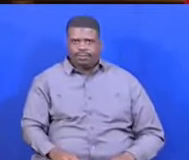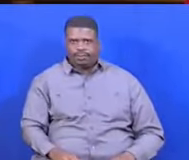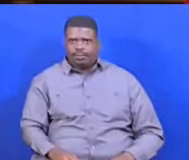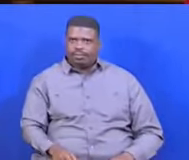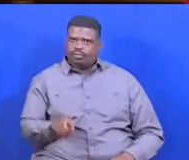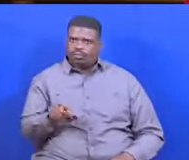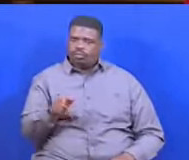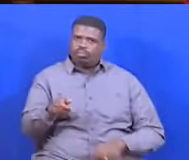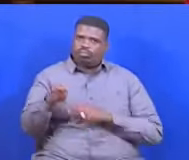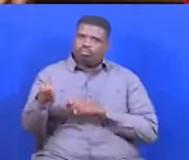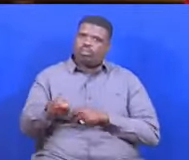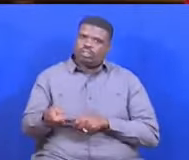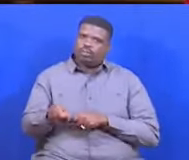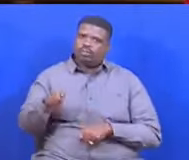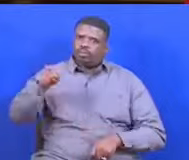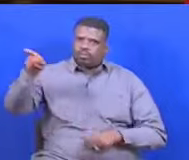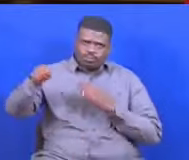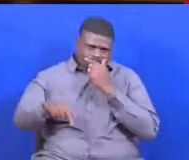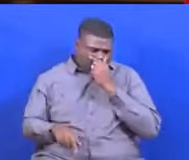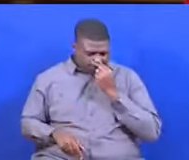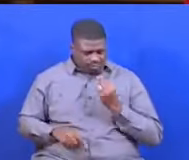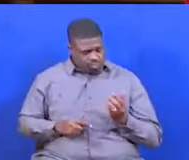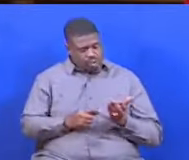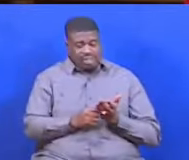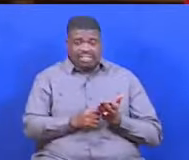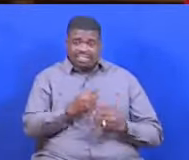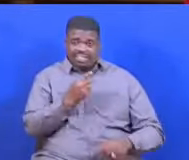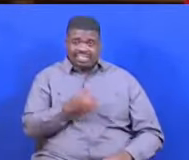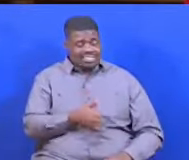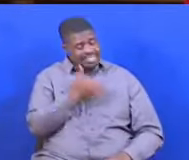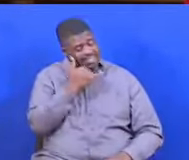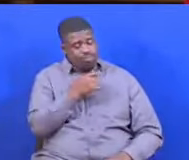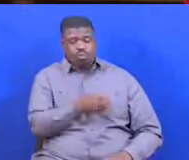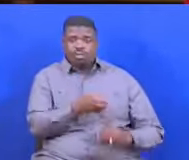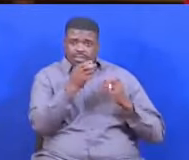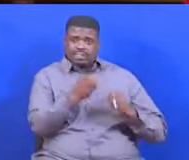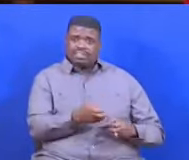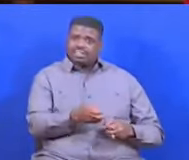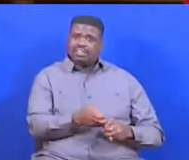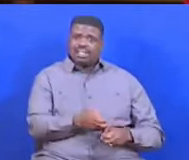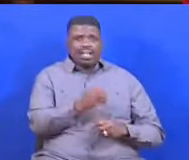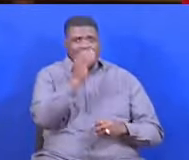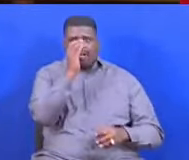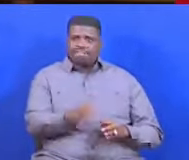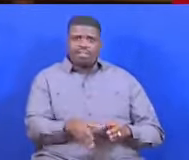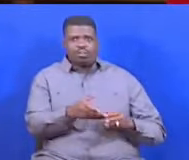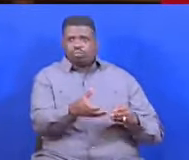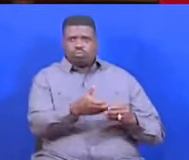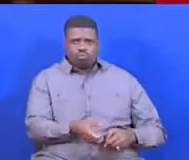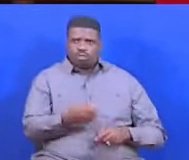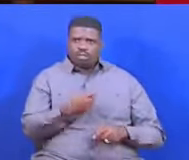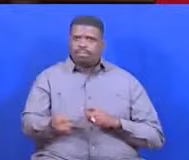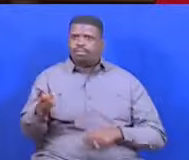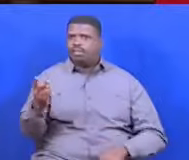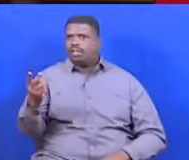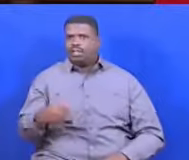naye yuko huko. Na kama mtu ana laini ya simu, ina maana huyo maskini wa kutupwa, huyo hafai hata kuchukuliwa hata shilingi